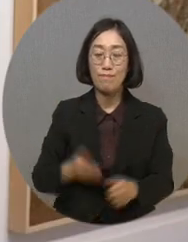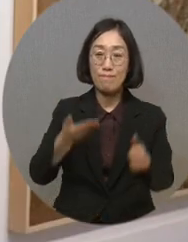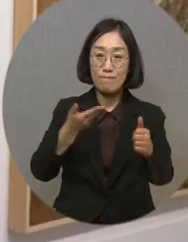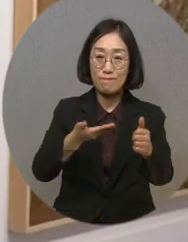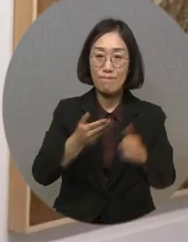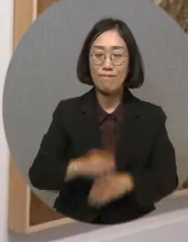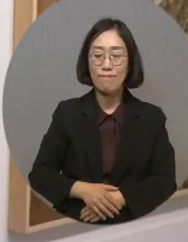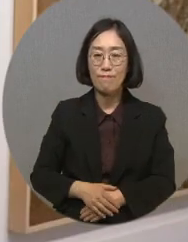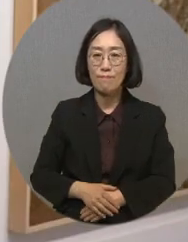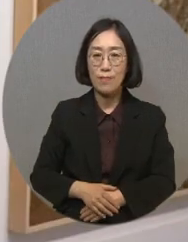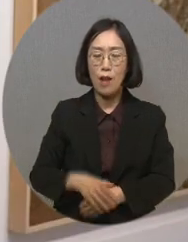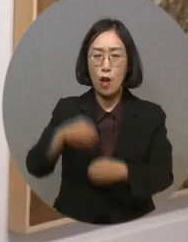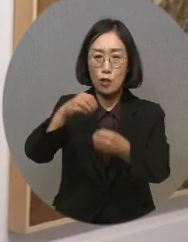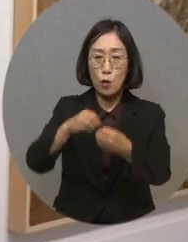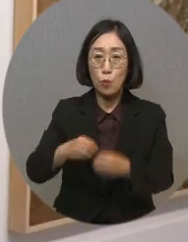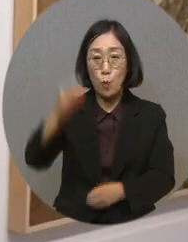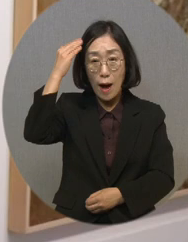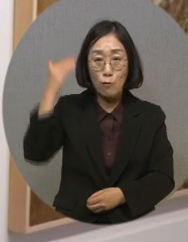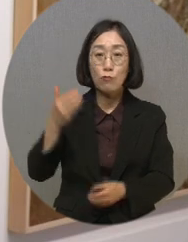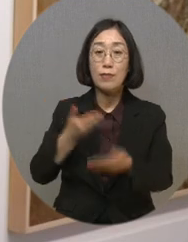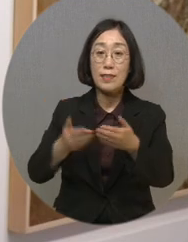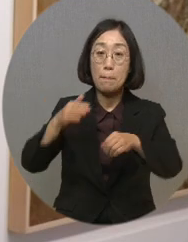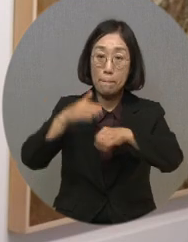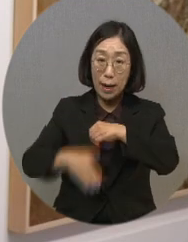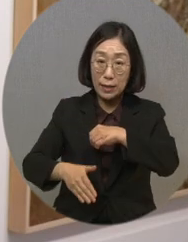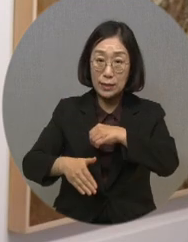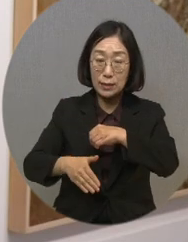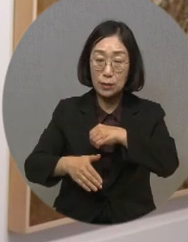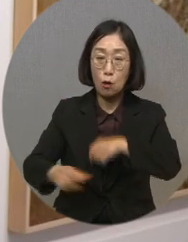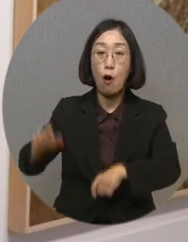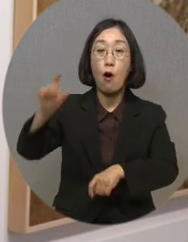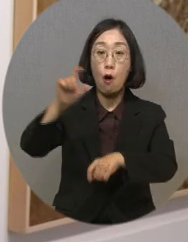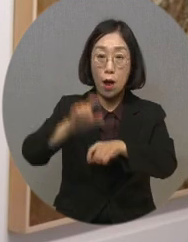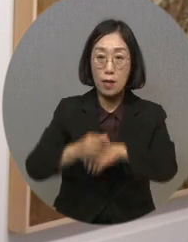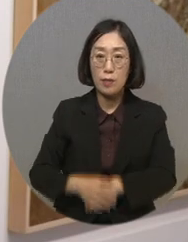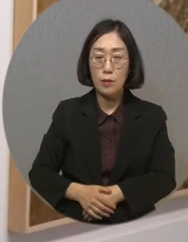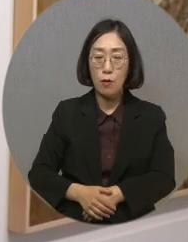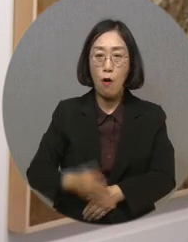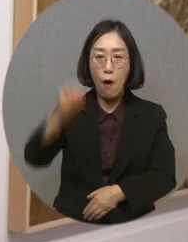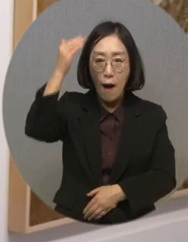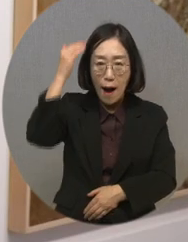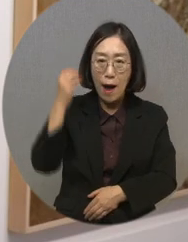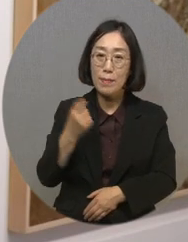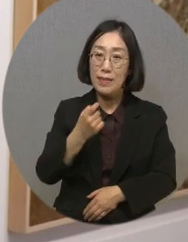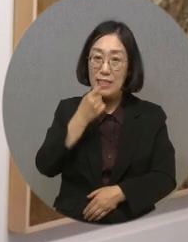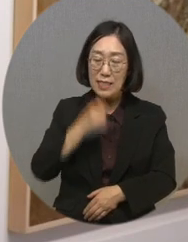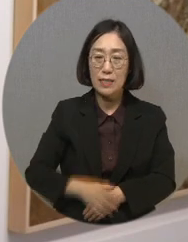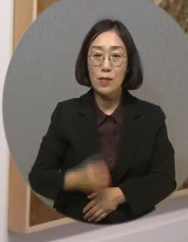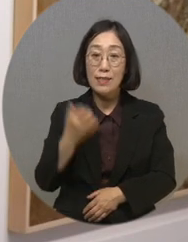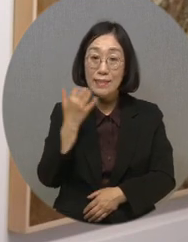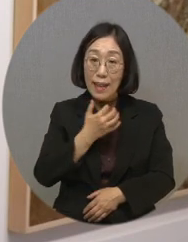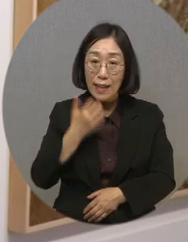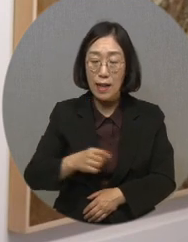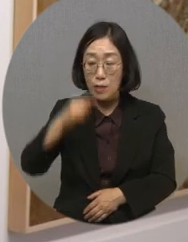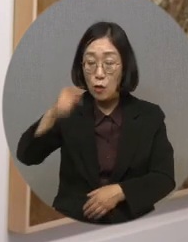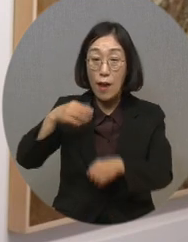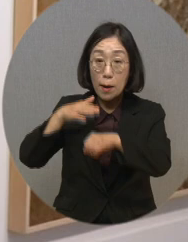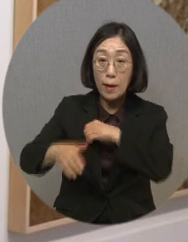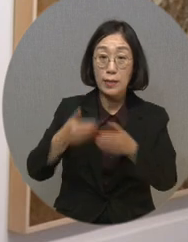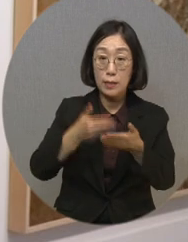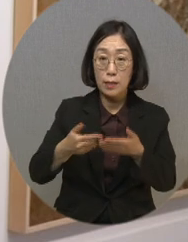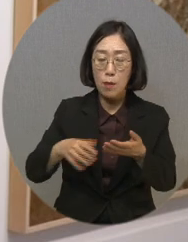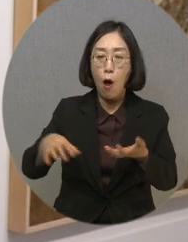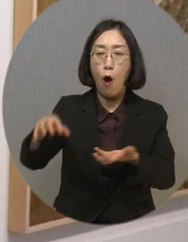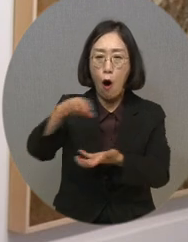작가는 전통 한국화의 기본인 문인화를 시작으로 수묵화, 채색화, 서양화 등 다양한